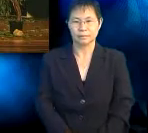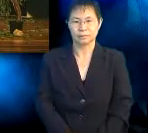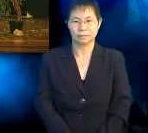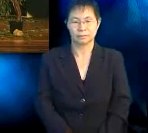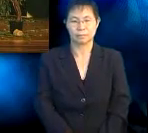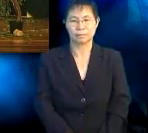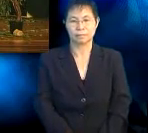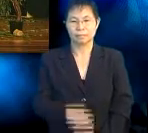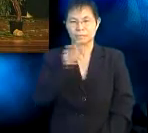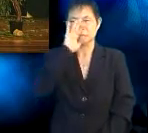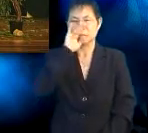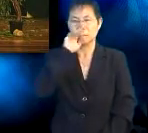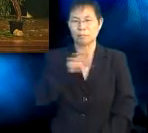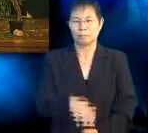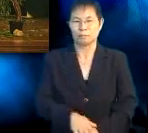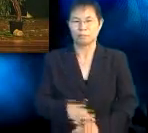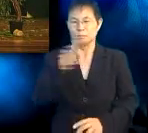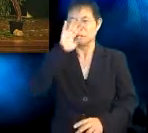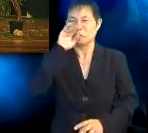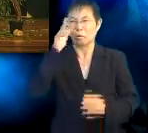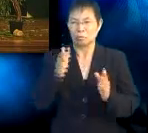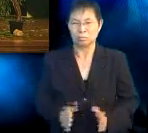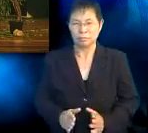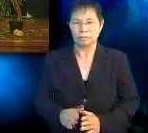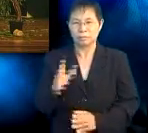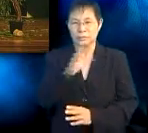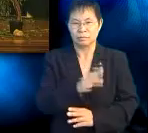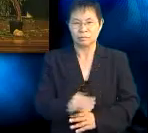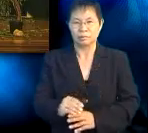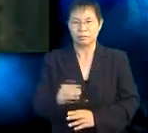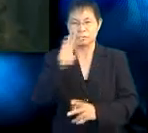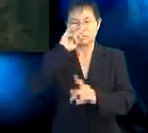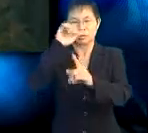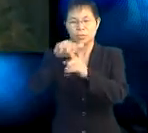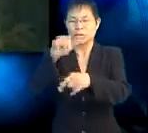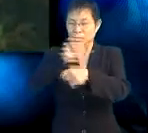Bukankah menipu, membohong dan dusta itu pekerjaan kami?